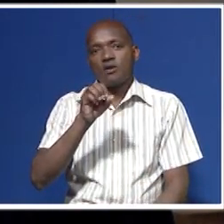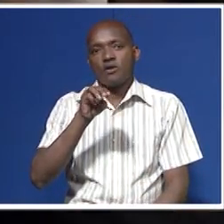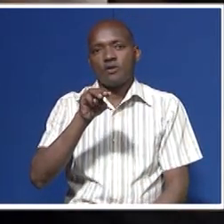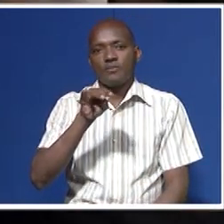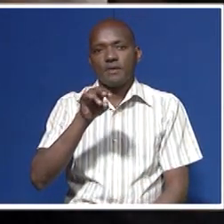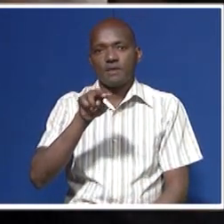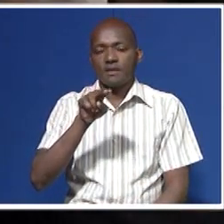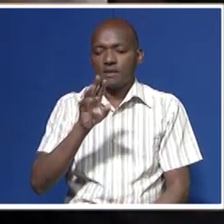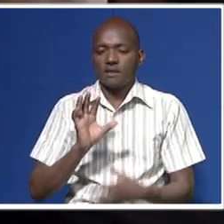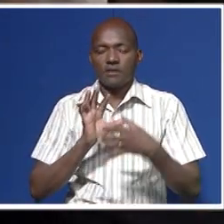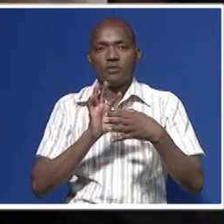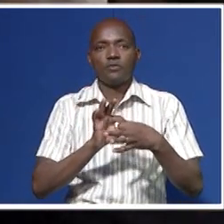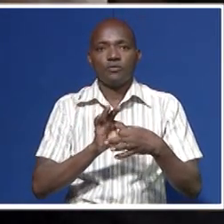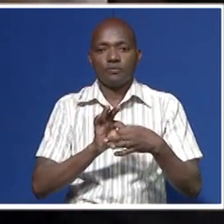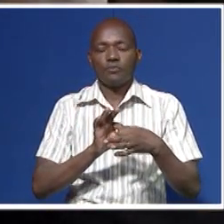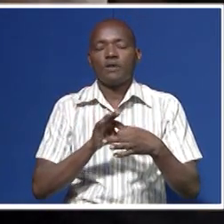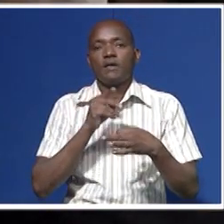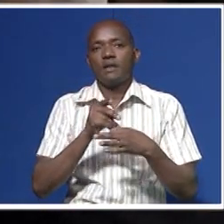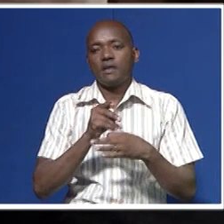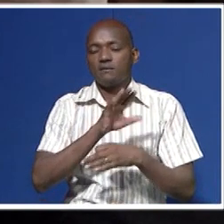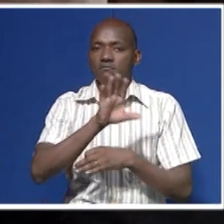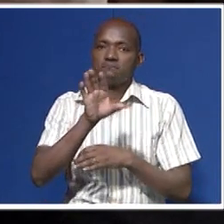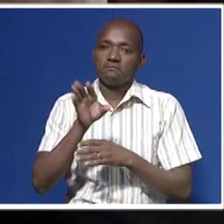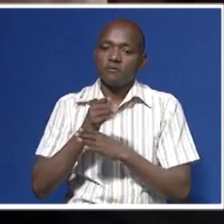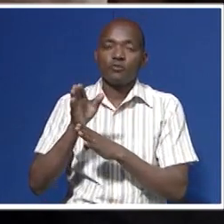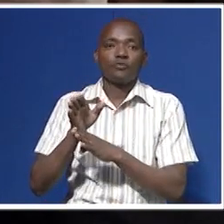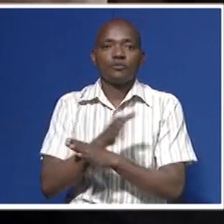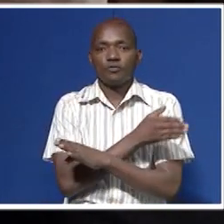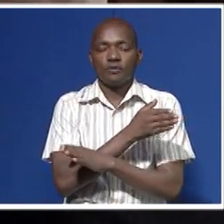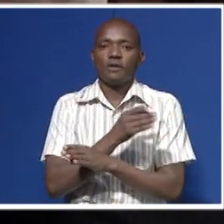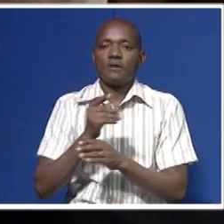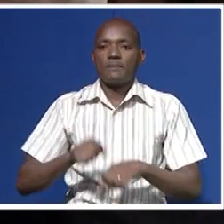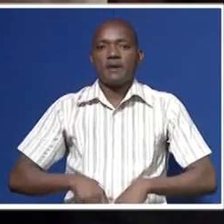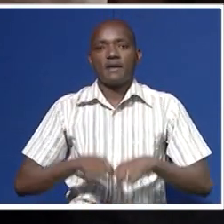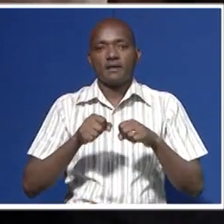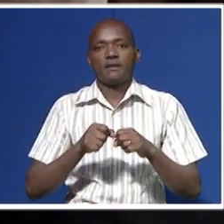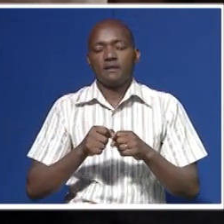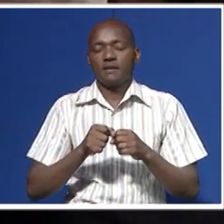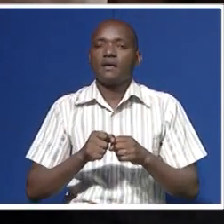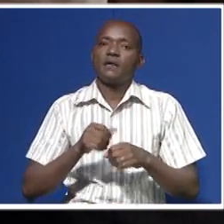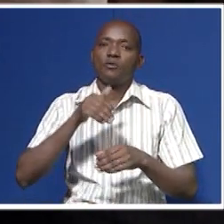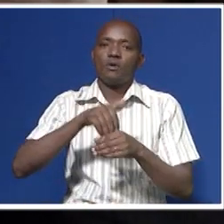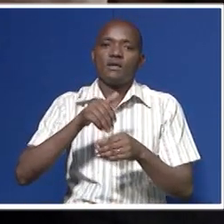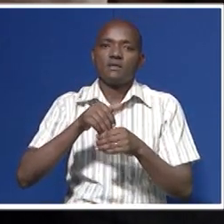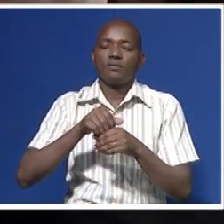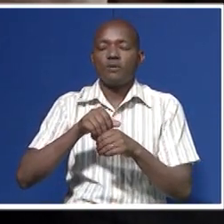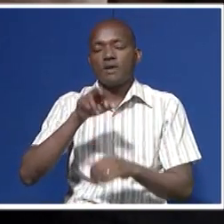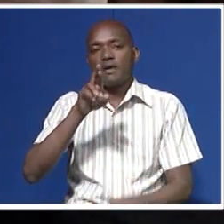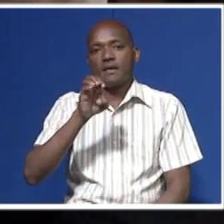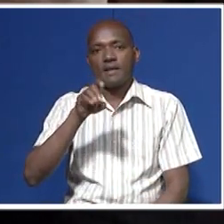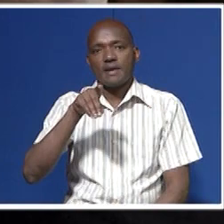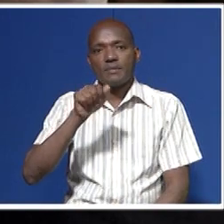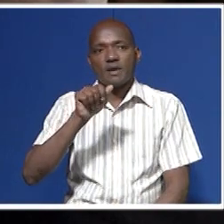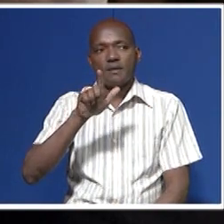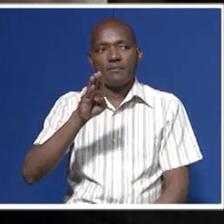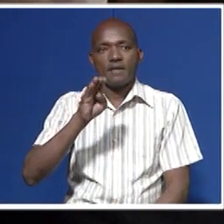na wademokrati kutaka Trump aondolewe madarakani. Ikumbukwe wanachama wa Republican katika bunge la Senate wana wingi wa viti 53 dhidi